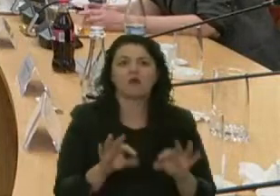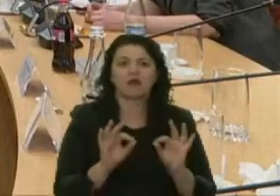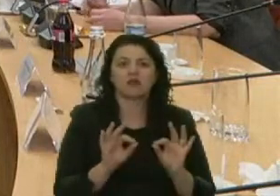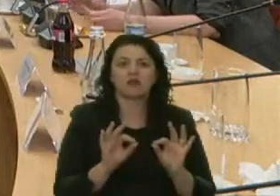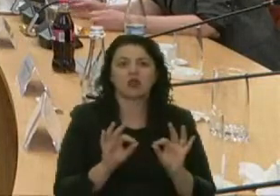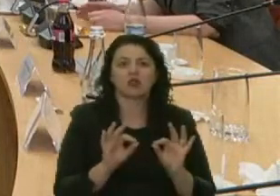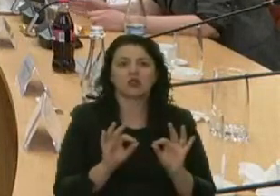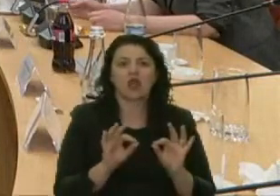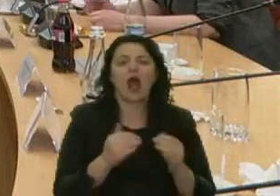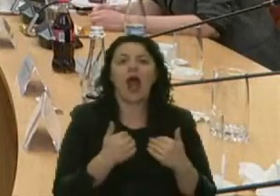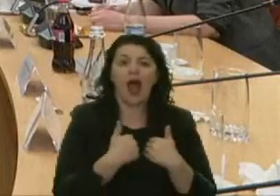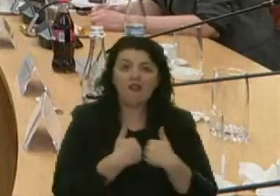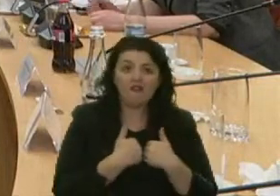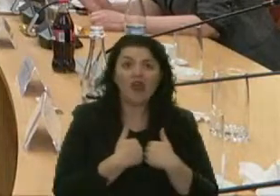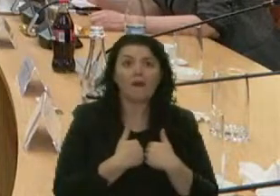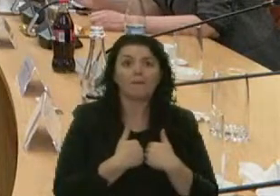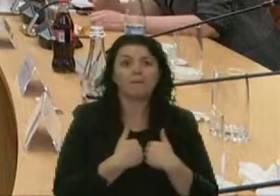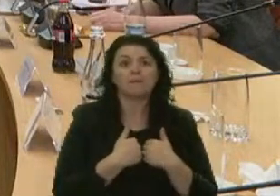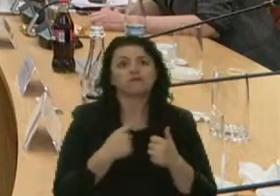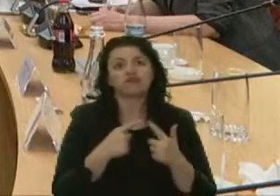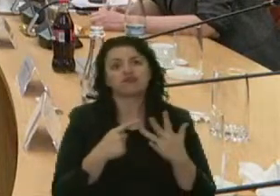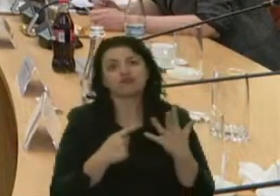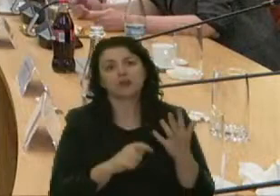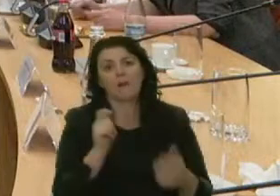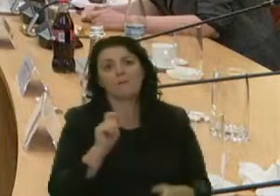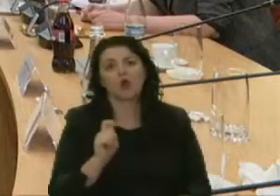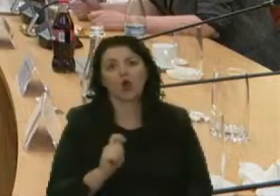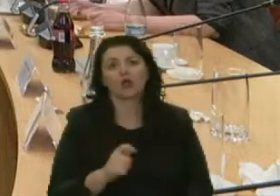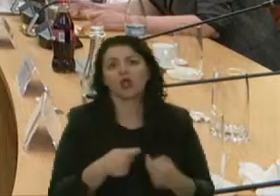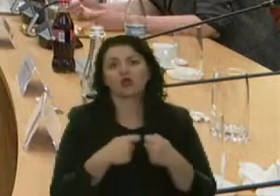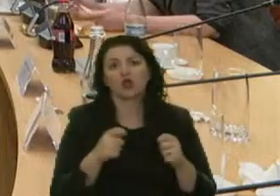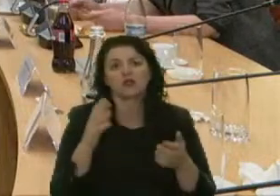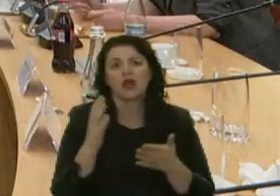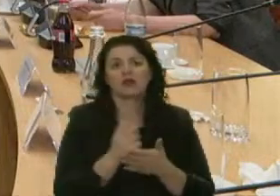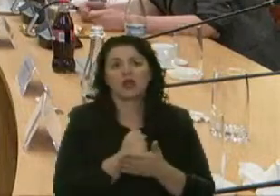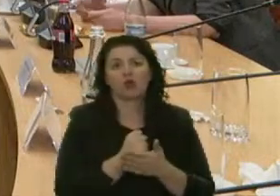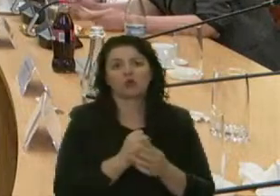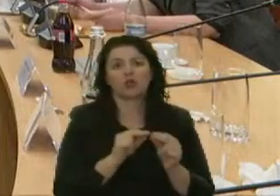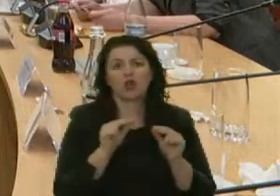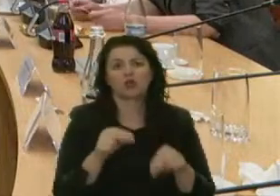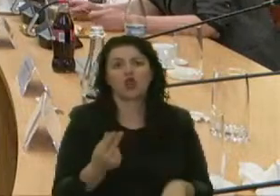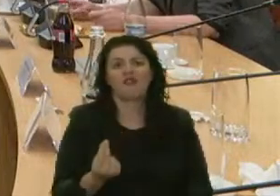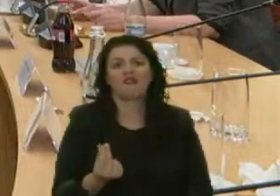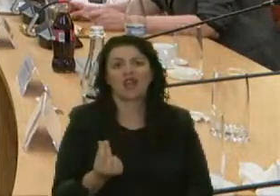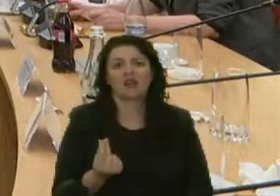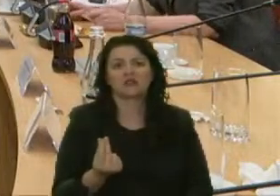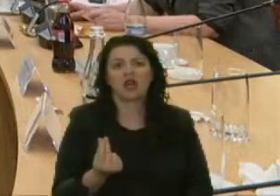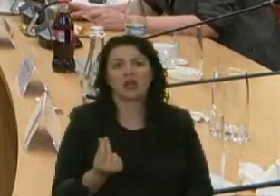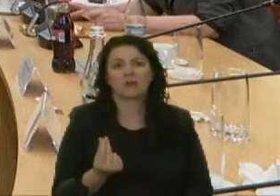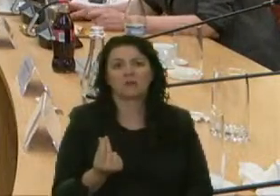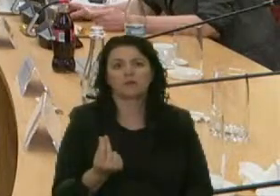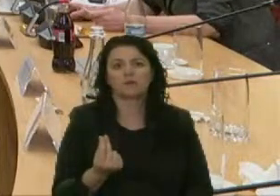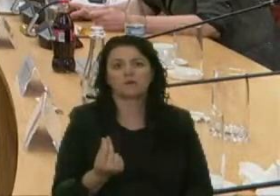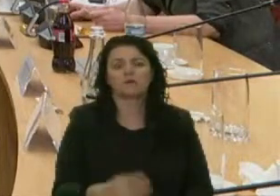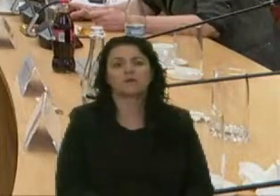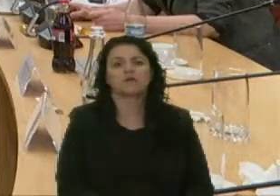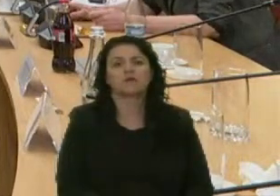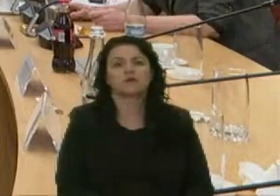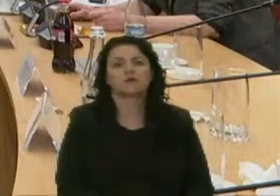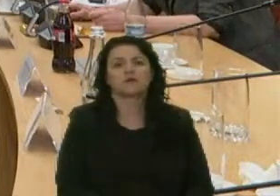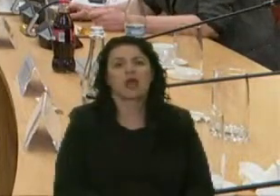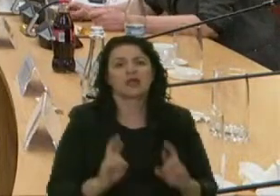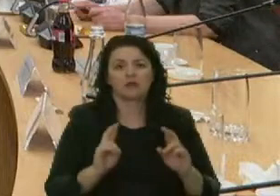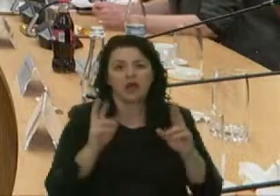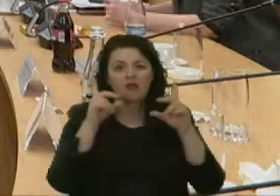această soluție avem categorii de proiecte toată lumea reușește să ajungă la finanțare Sper că v am răspuns